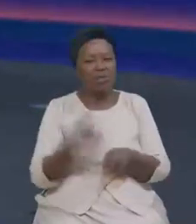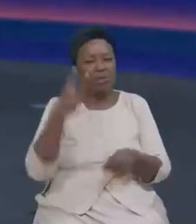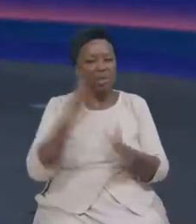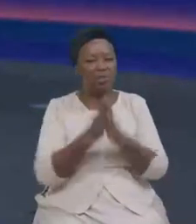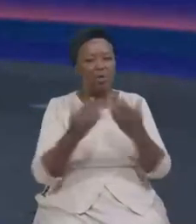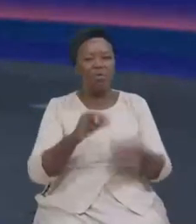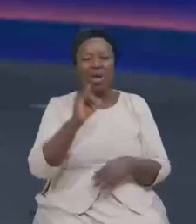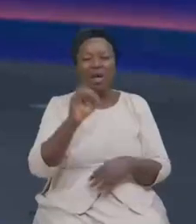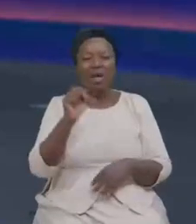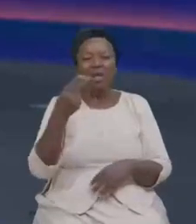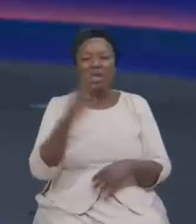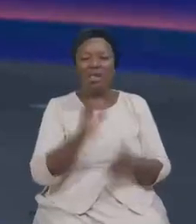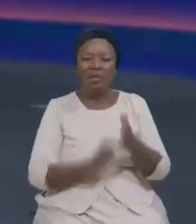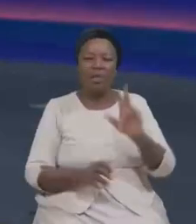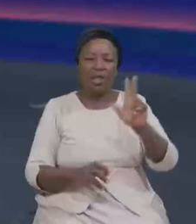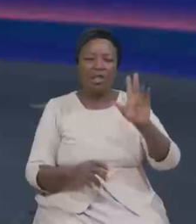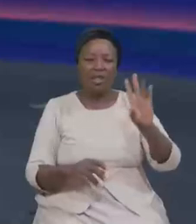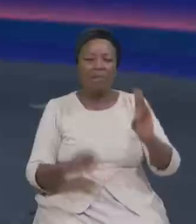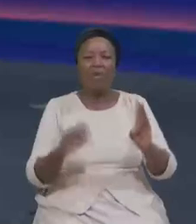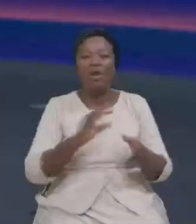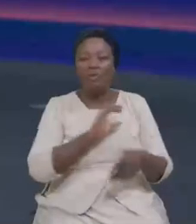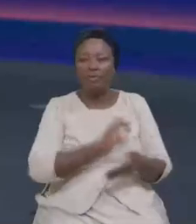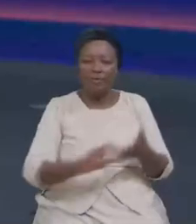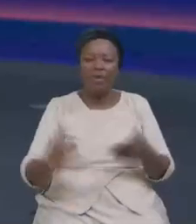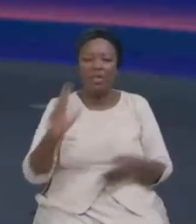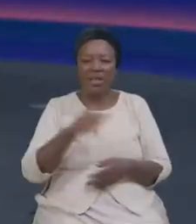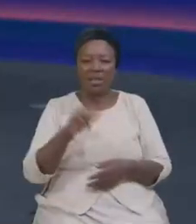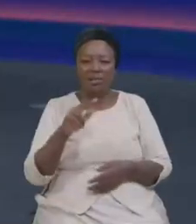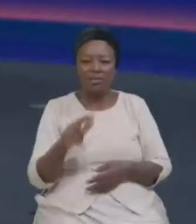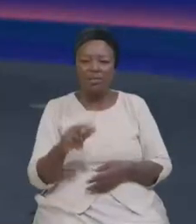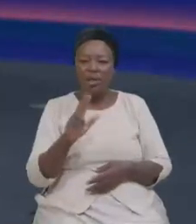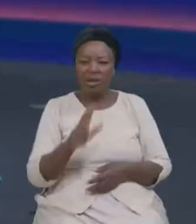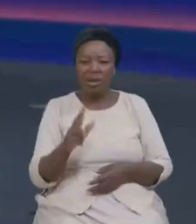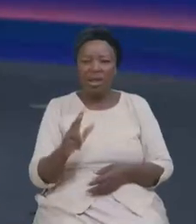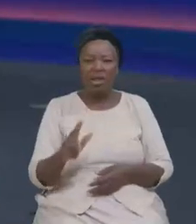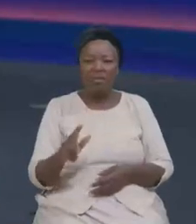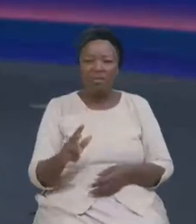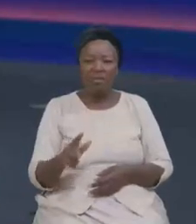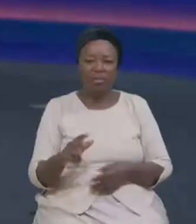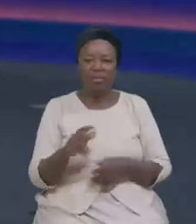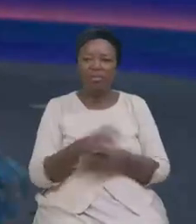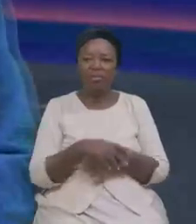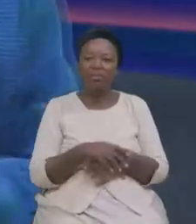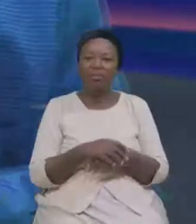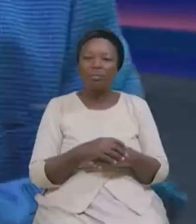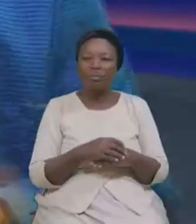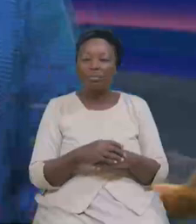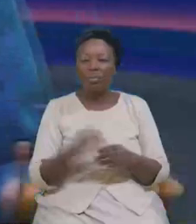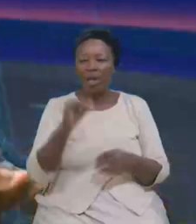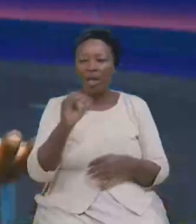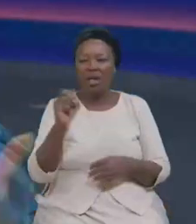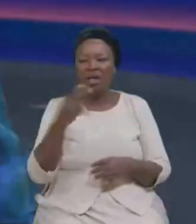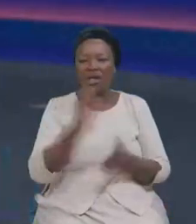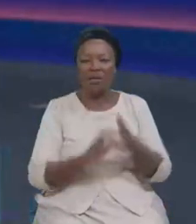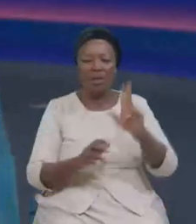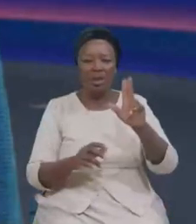verset 3, il l'exprime de telle manière en Ésaïe au chapitre 37, voyons le verset 3.